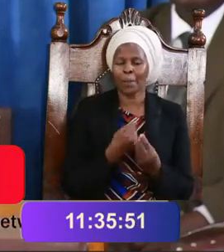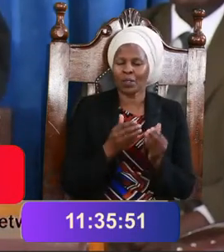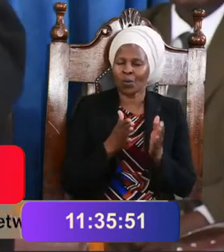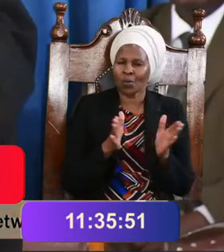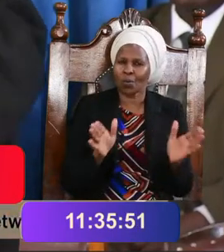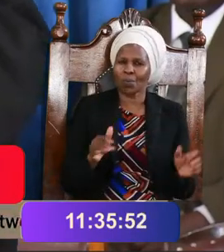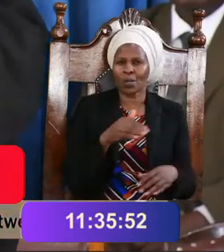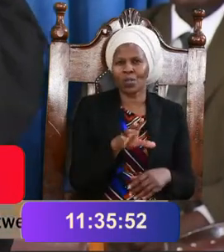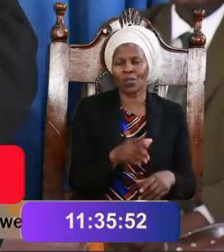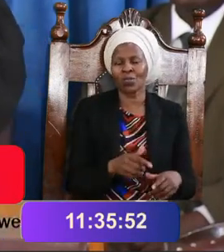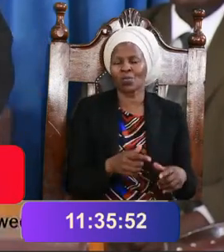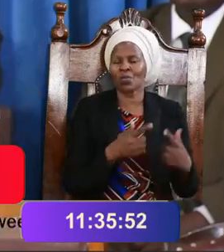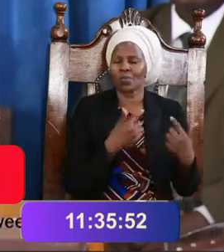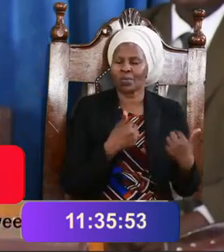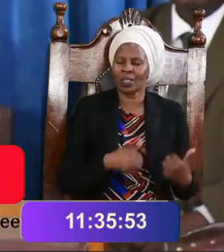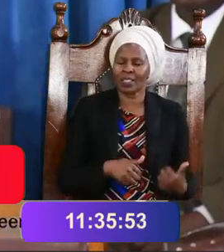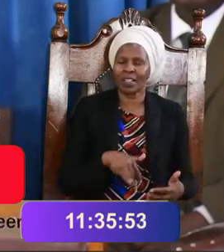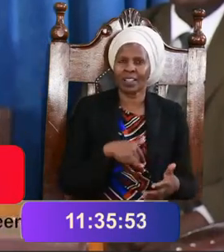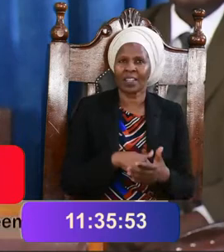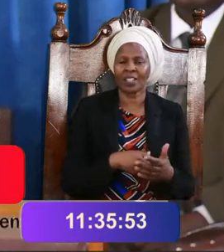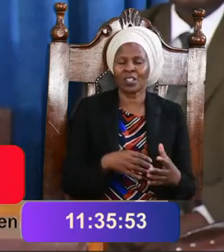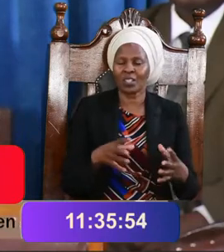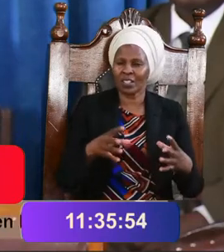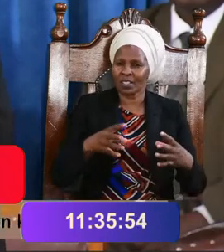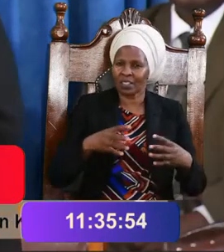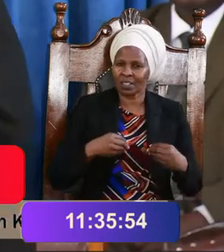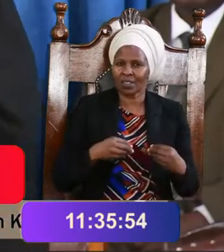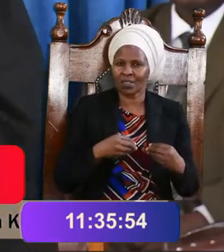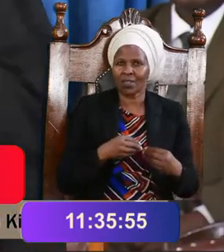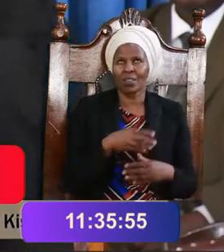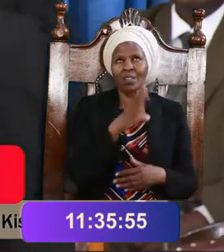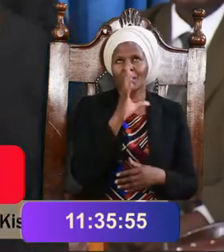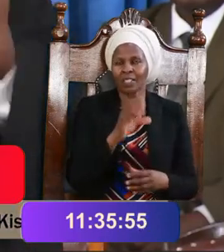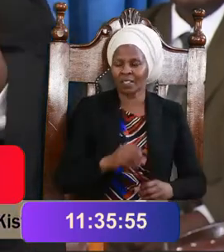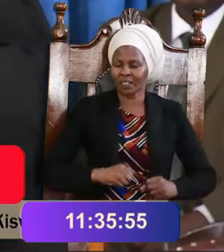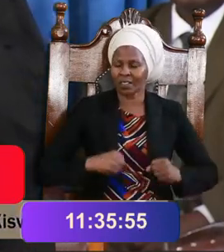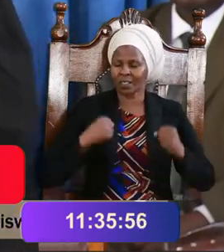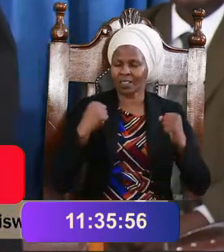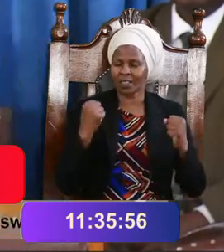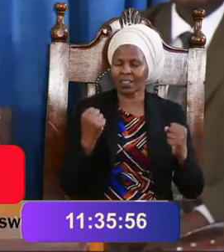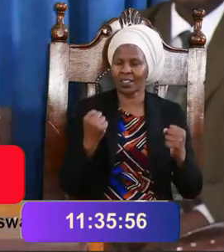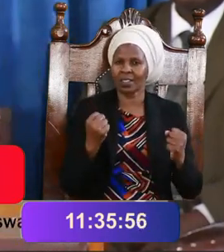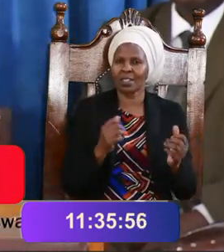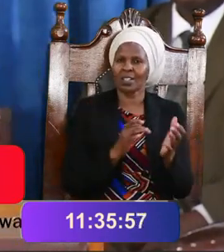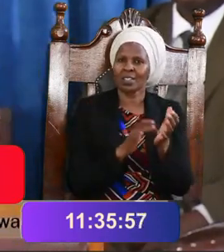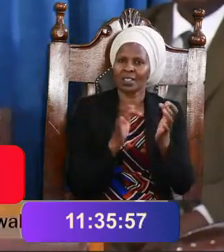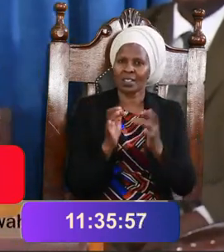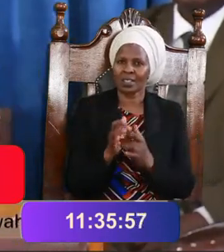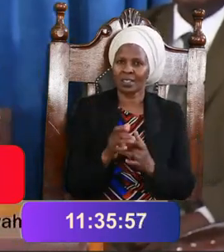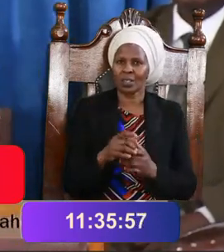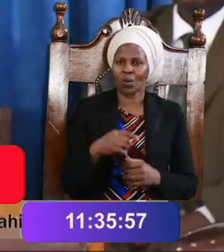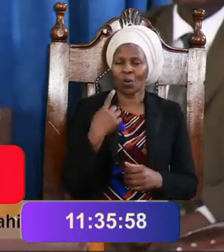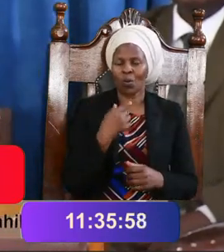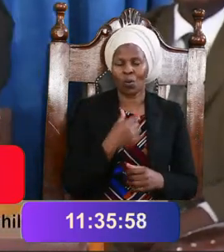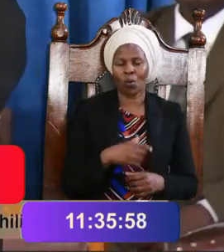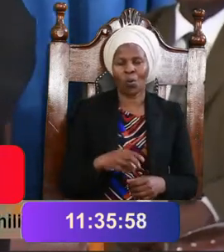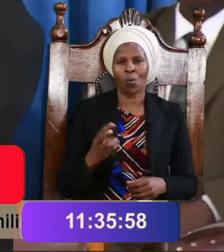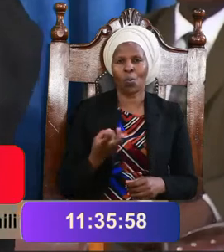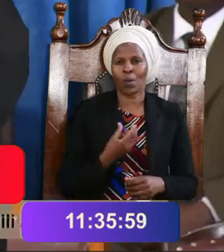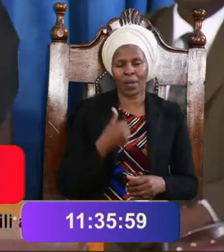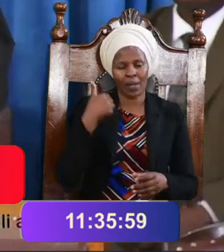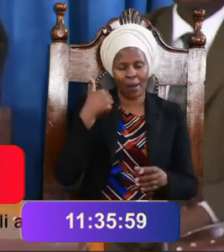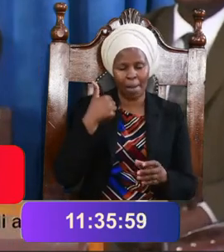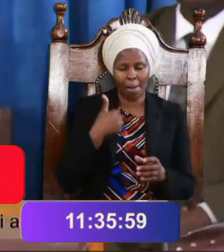aweze kukujaza nguvu wakati wa hii wiki. Manake Mungu ambaye tunakumbuka mambo yake